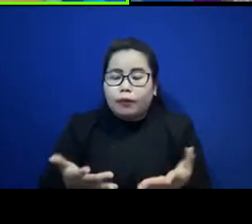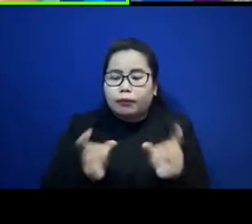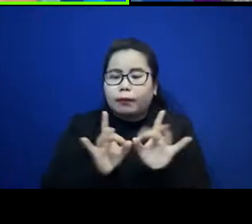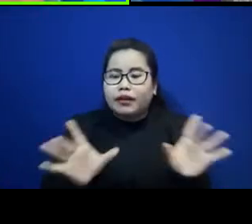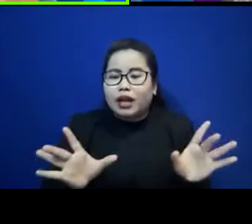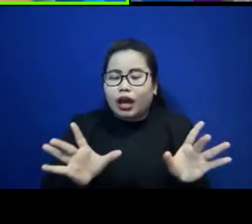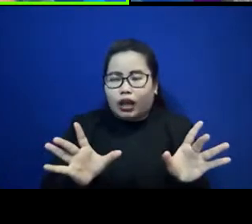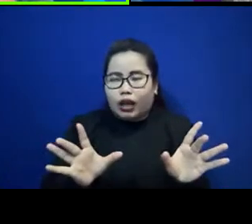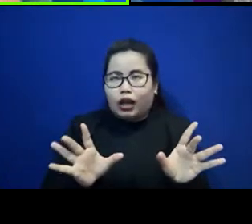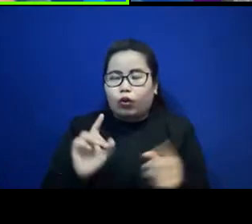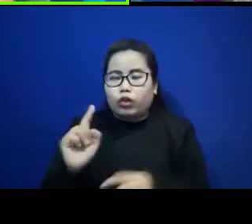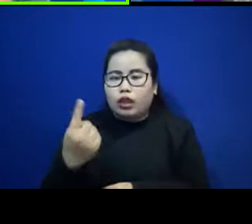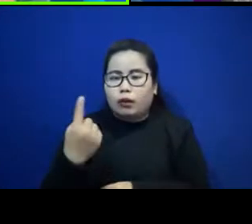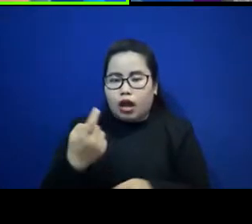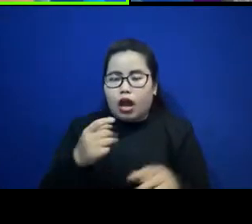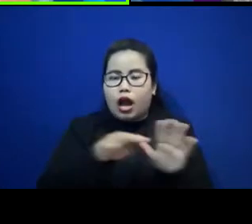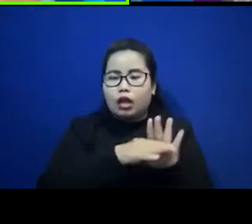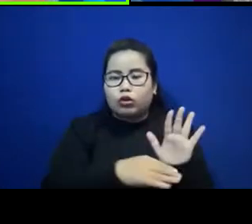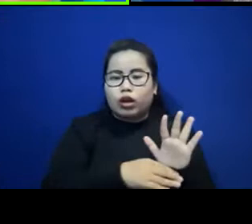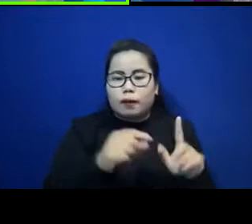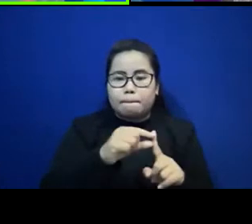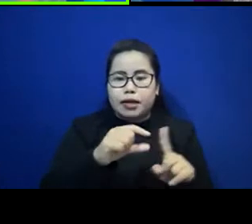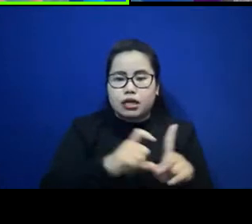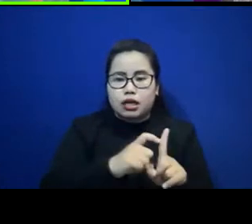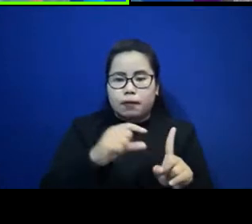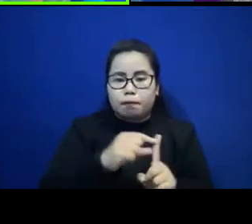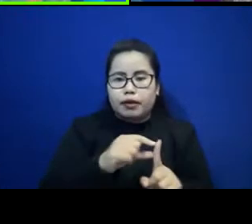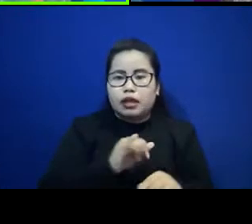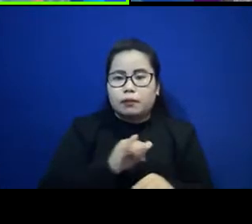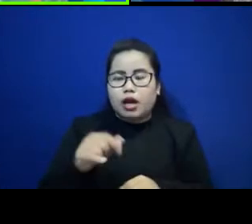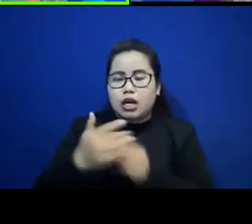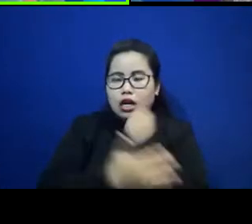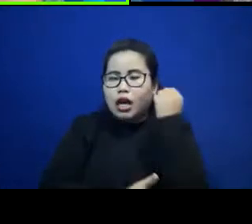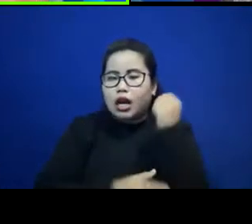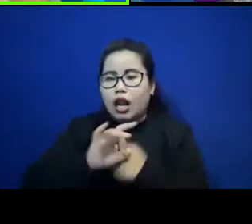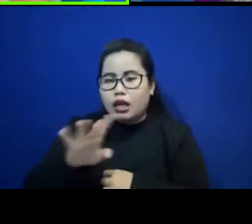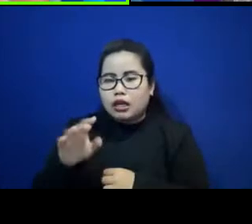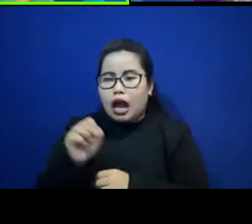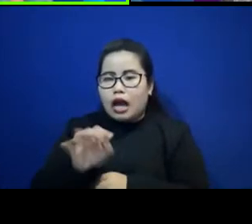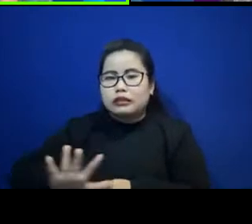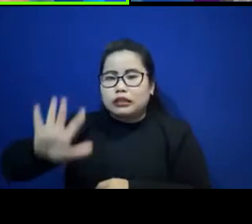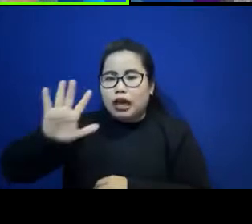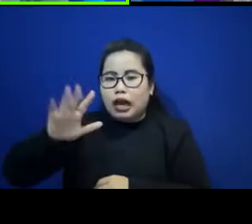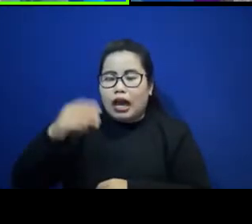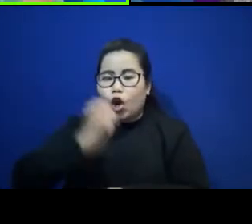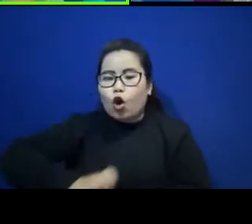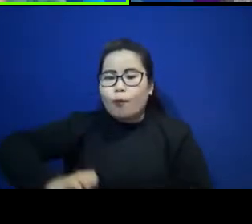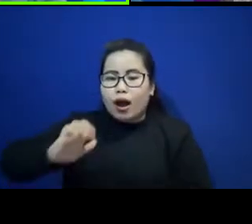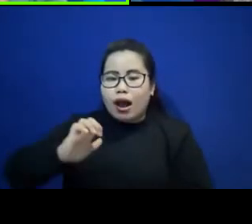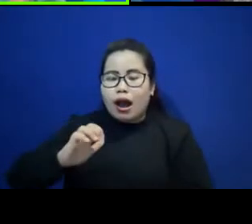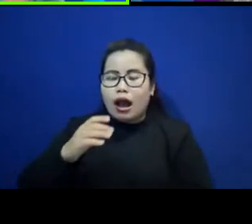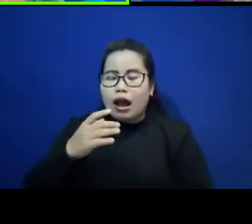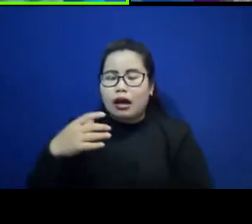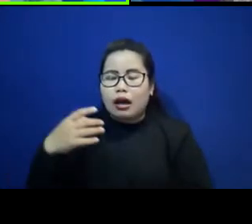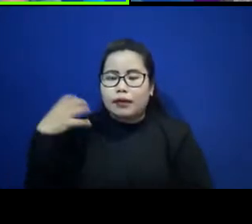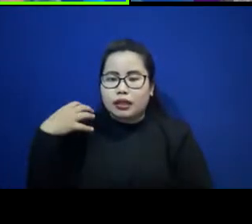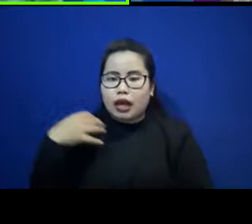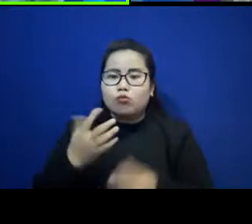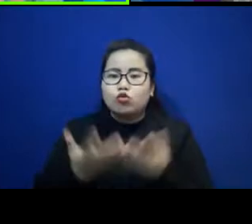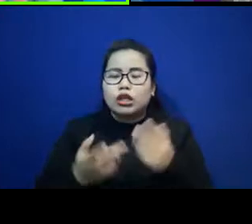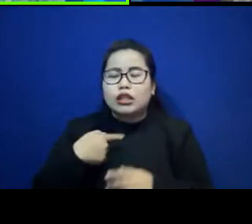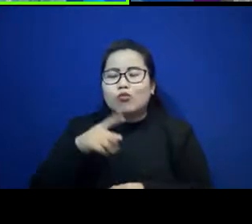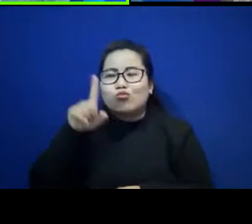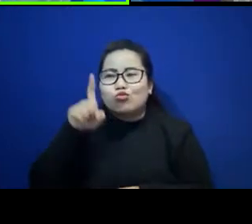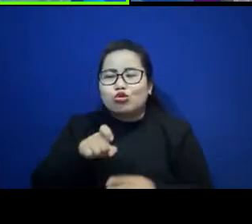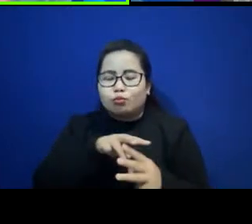antara aturan PDP Indonesia dengan negara-negara lain di Asia Eropa atau nikah sekali kita butuh perspektif tiga perspektif